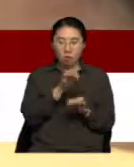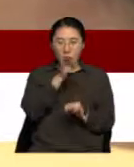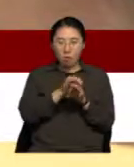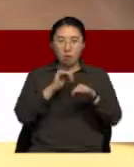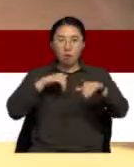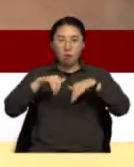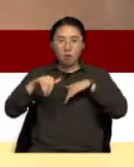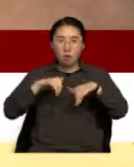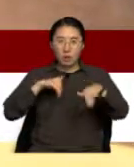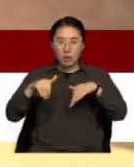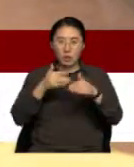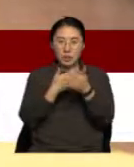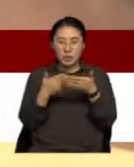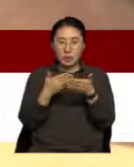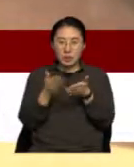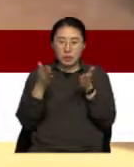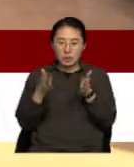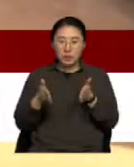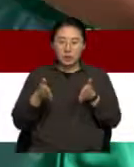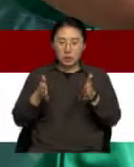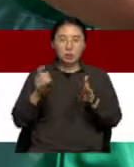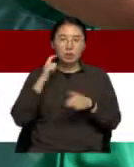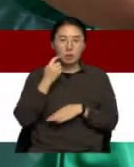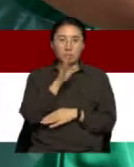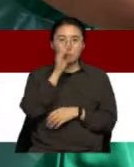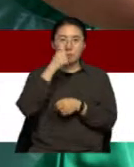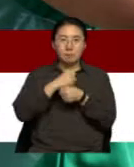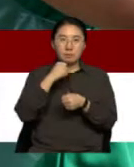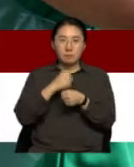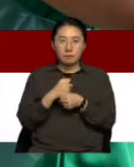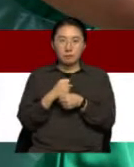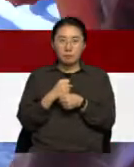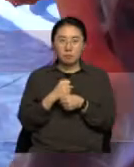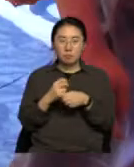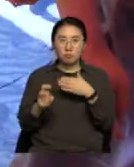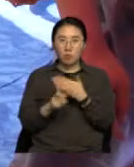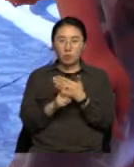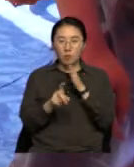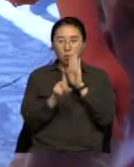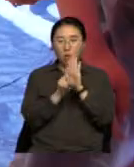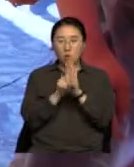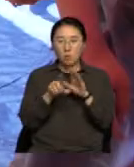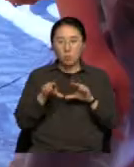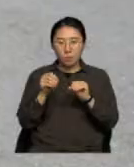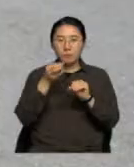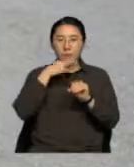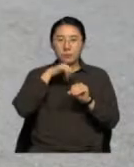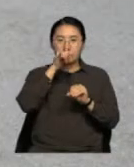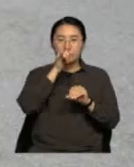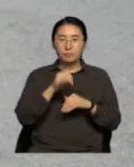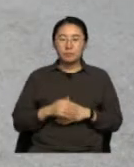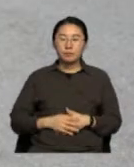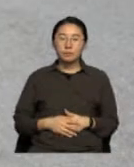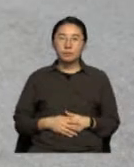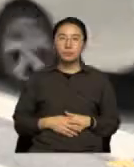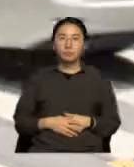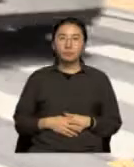가로변과 골목길에 민화 구간을 조성해 거리를 아름답게 하고 불법 광고물 근절의 효과를 거뒀습니다.